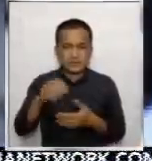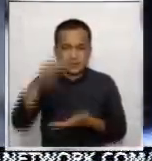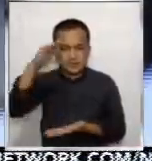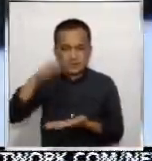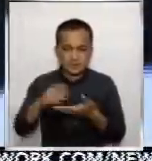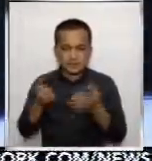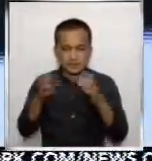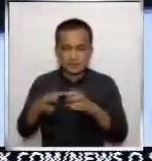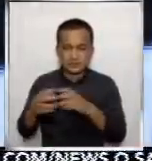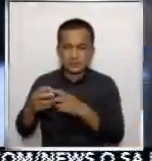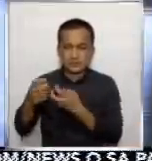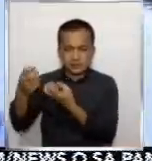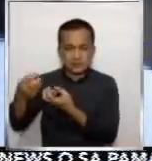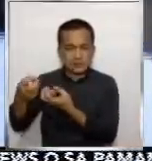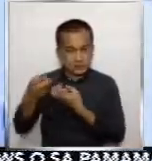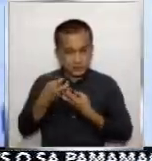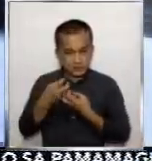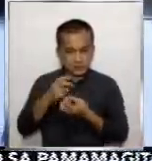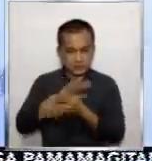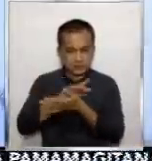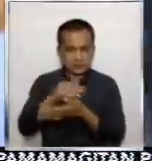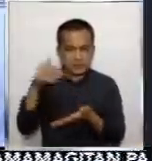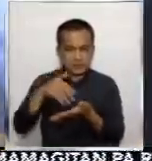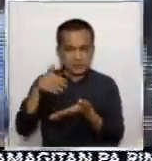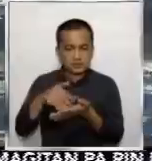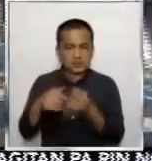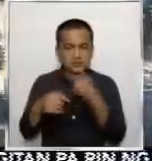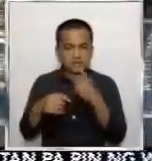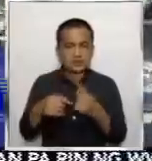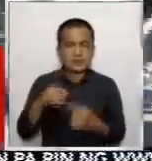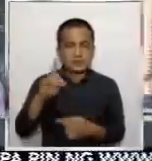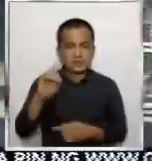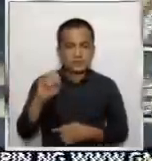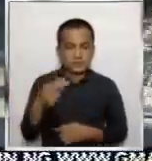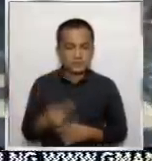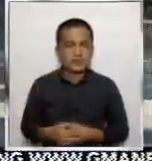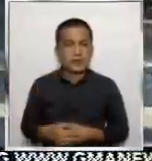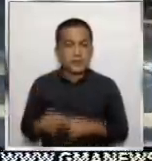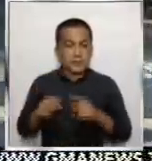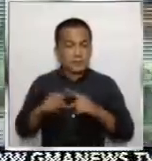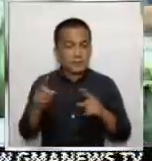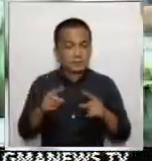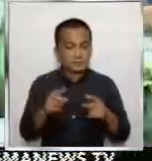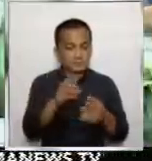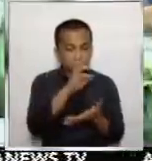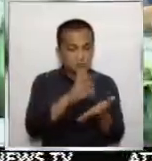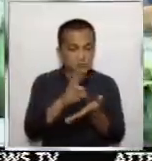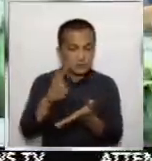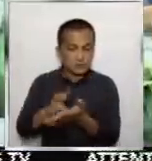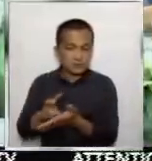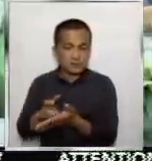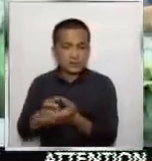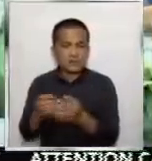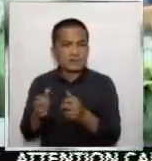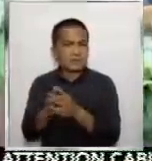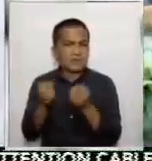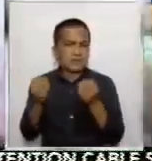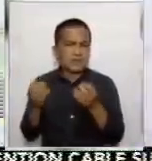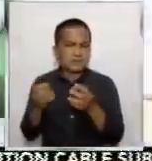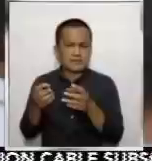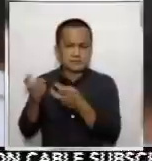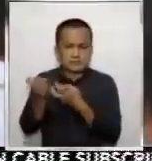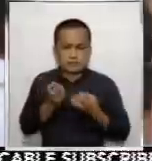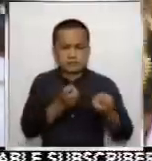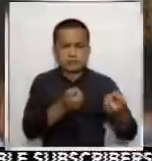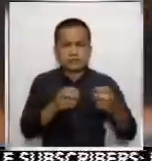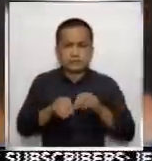COVID-19 base sa mga pag-aaral ayon sa Department of Health. Pero sa mga lugar na malawak ang transmission at mga sitwasyong